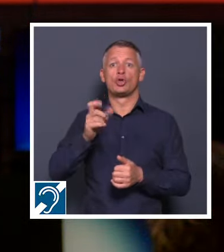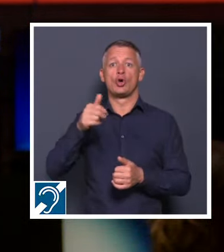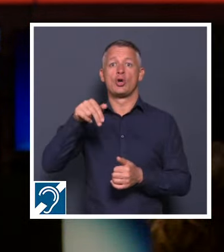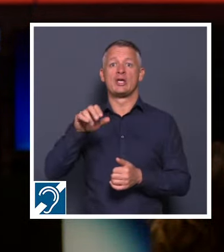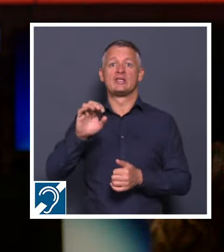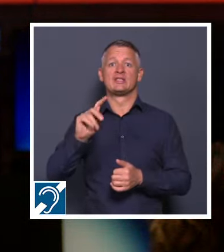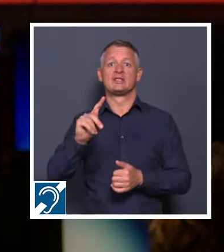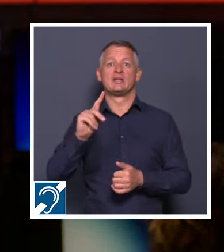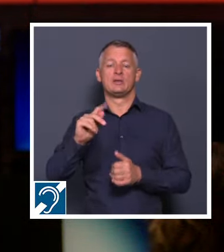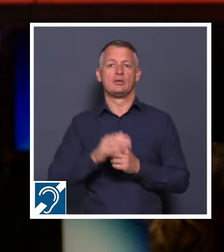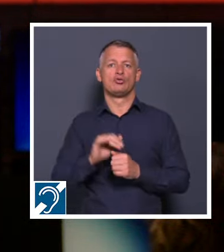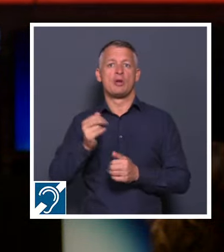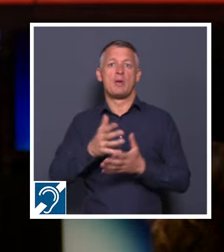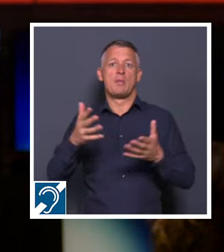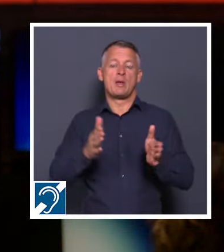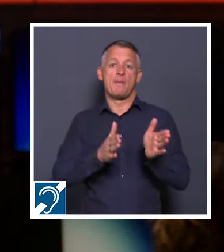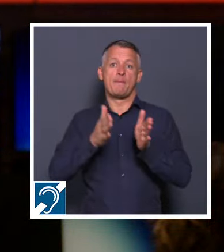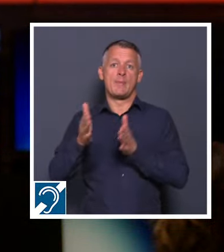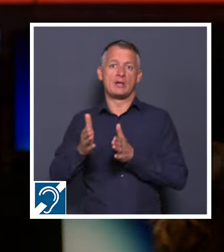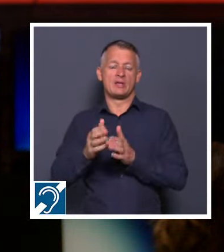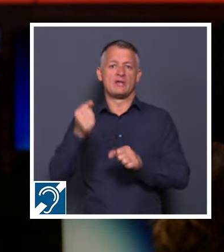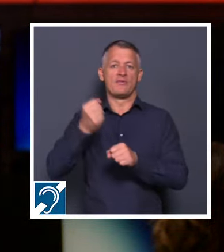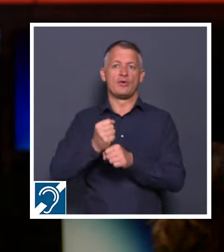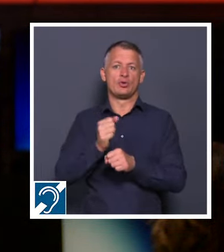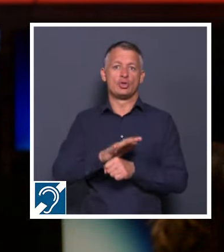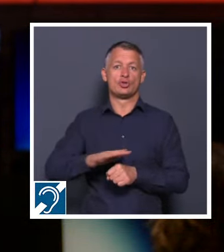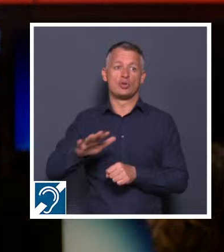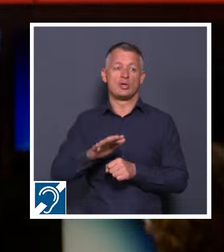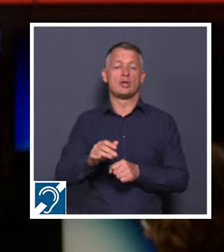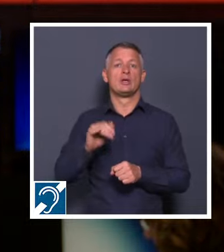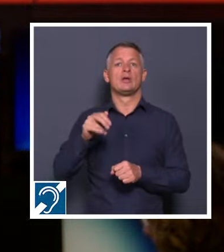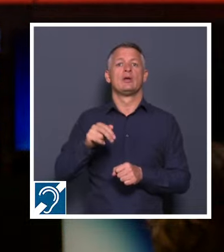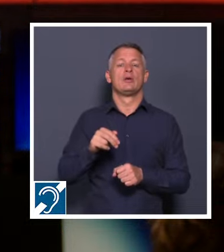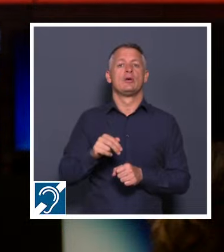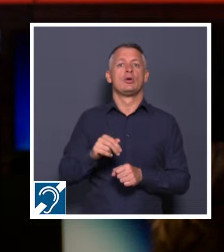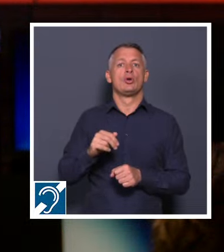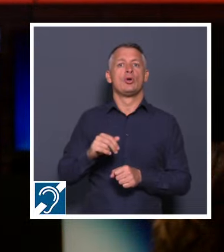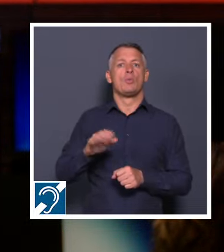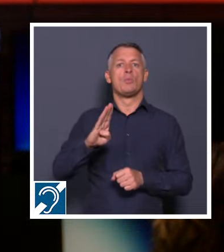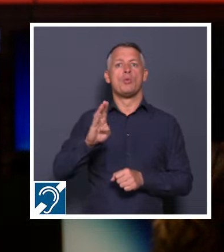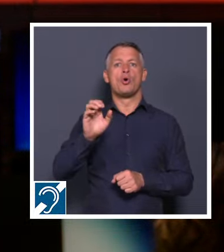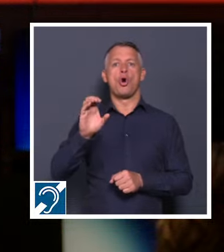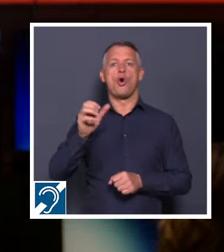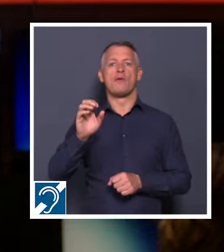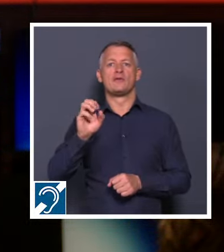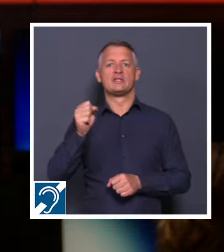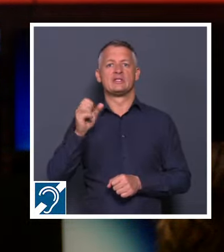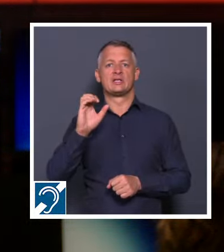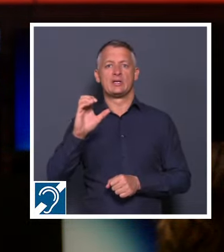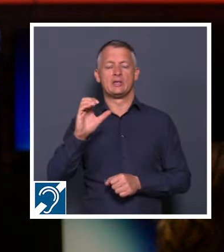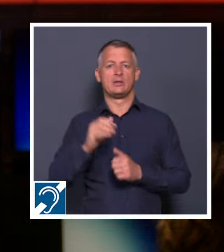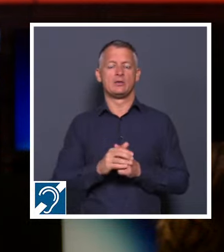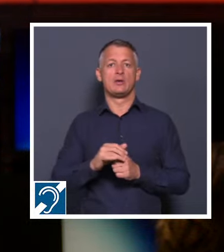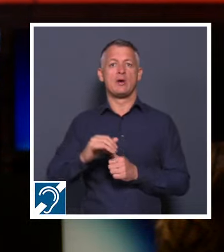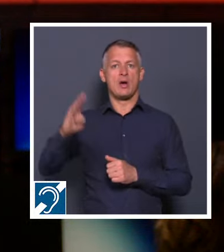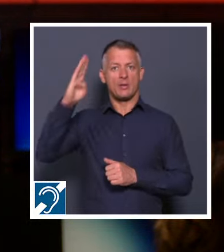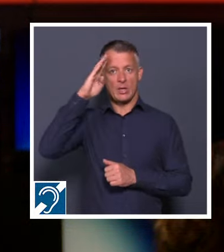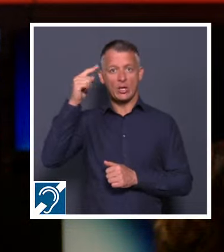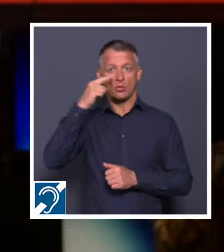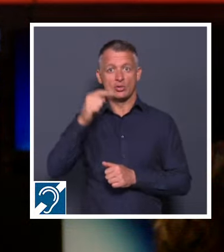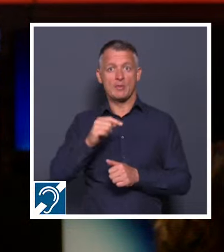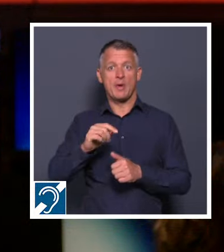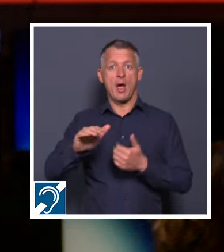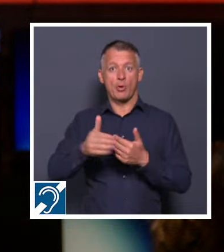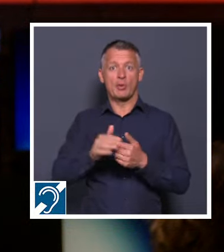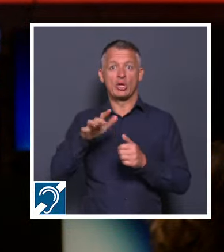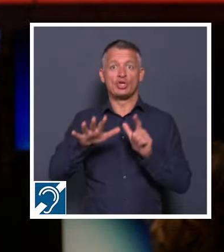mai mare parte a acestor progrese s-a realizat în direcția importantului nod logistic Pokrovsk. Armata Rusiei s-a apropiat la mai puțin de 7 km